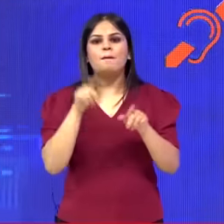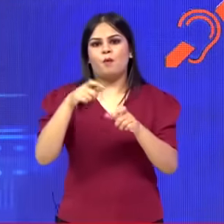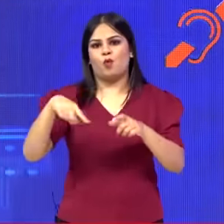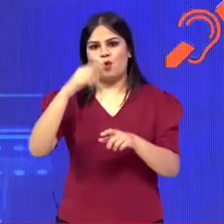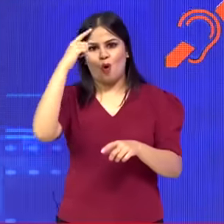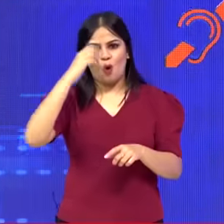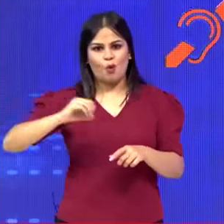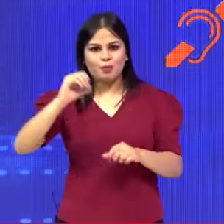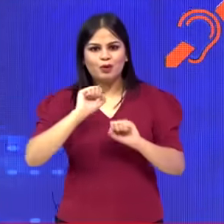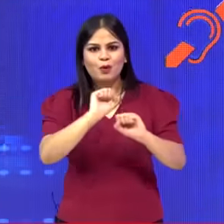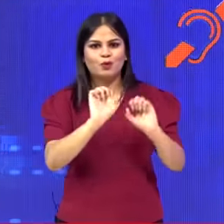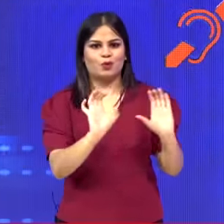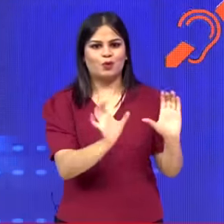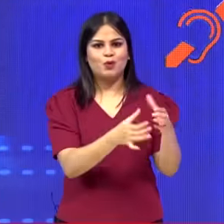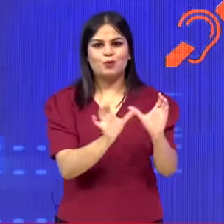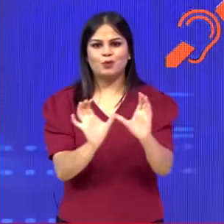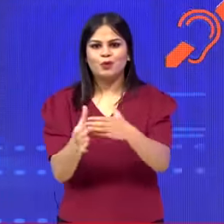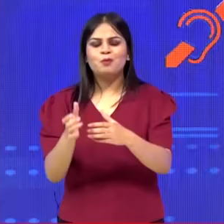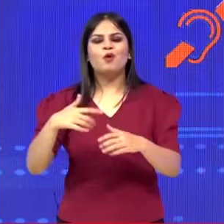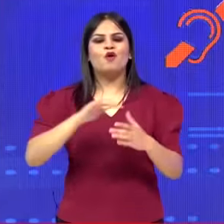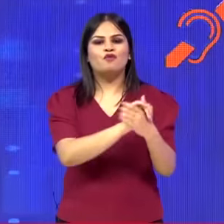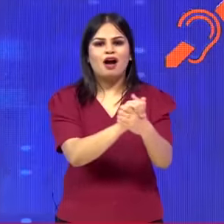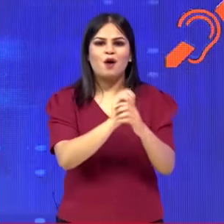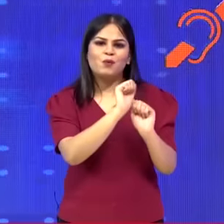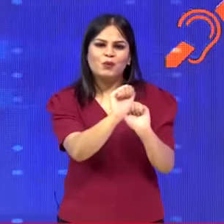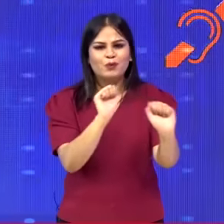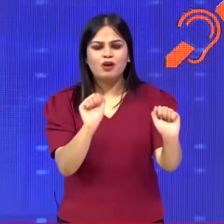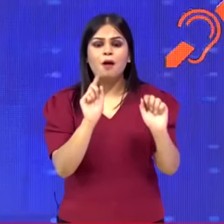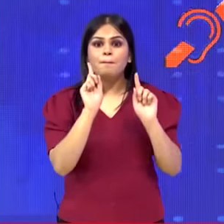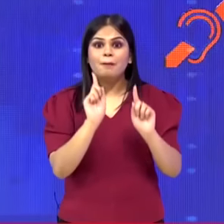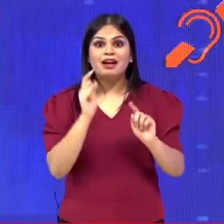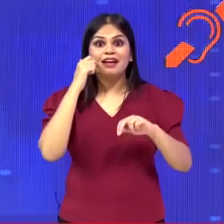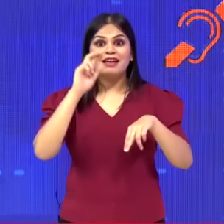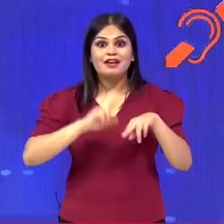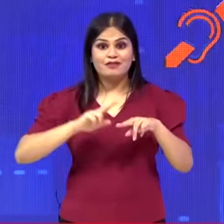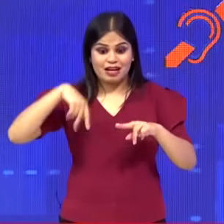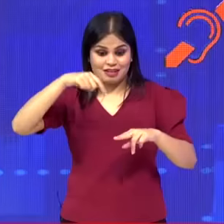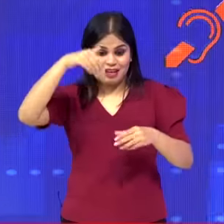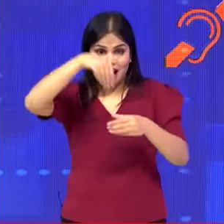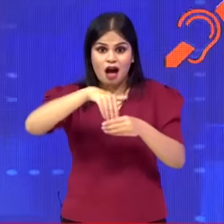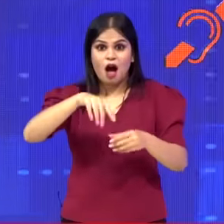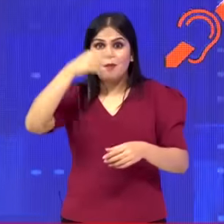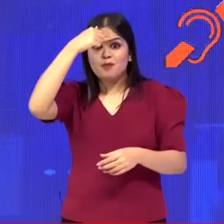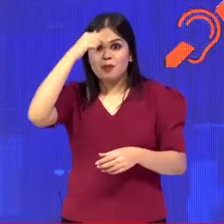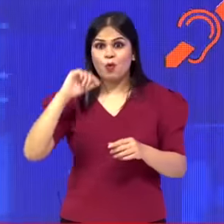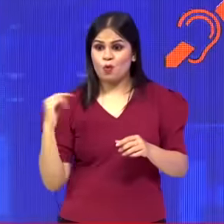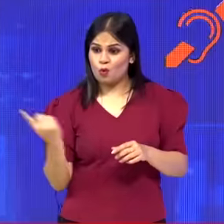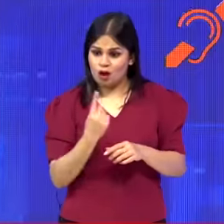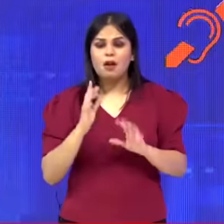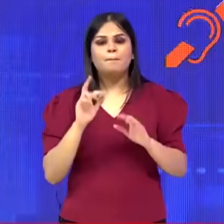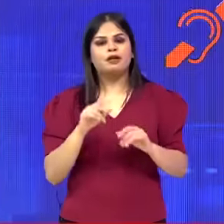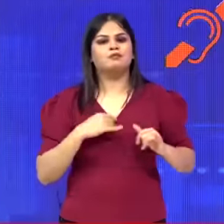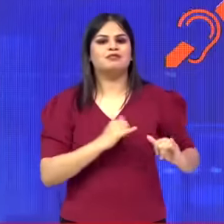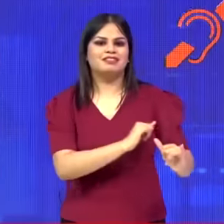हैं, लोगों के ग्रुप्स हैं, लोगों के फ्रेंडशिप्स हैं, बट जब इंडस्ट्री को तकलीफ होती है तो सब साथ में आ जाते